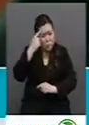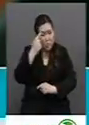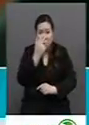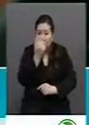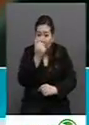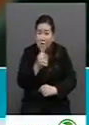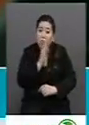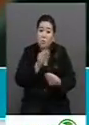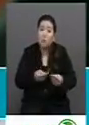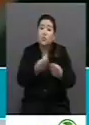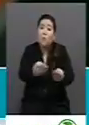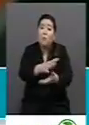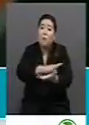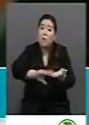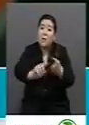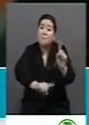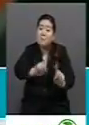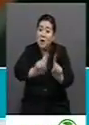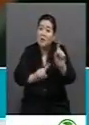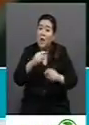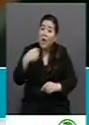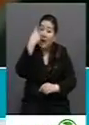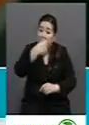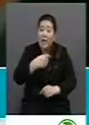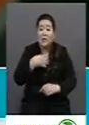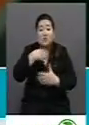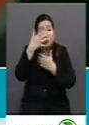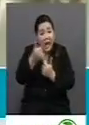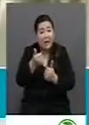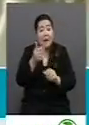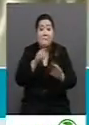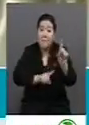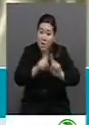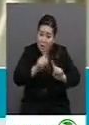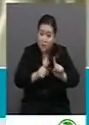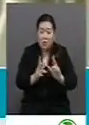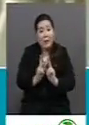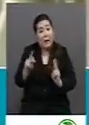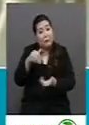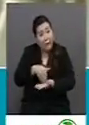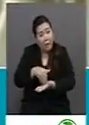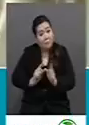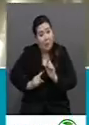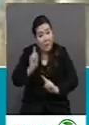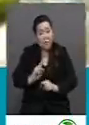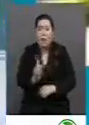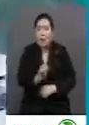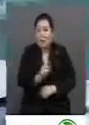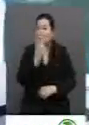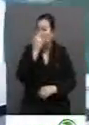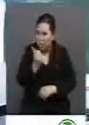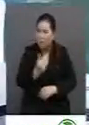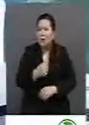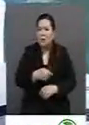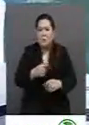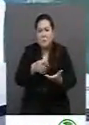วิทยาลัยเป็นคนประเมินนั้นจะมีใครร่วมประเมินด้วยหรือเปล่าอย่างคณะกรรมการกลางตรงนี้เนี่ยก็อาจจะเป็นช่องทางหนึ่งที่ทำให้เห็นข้อ